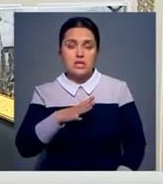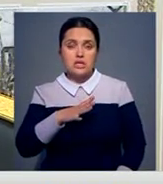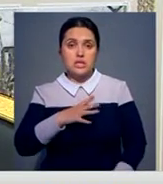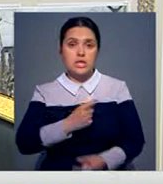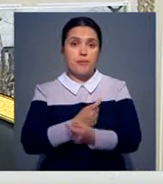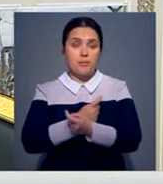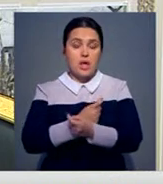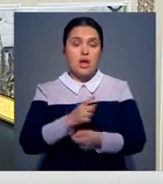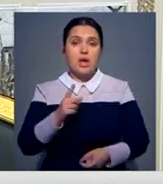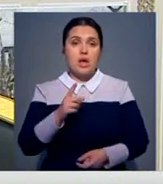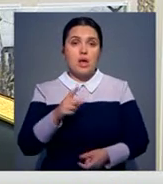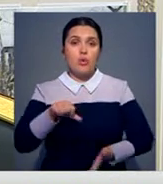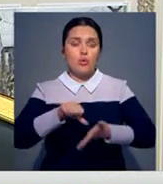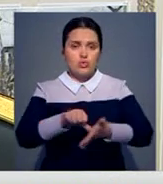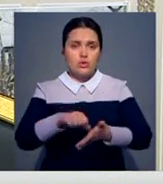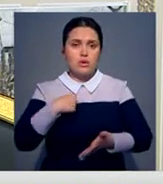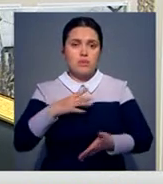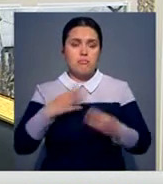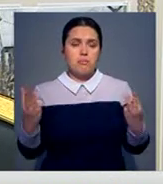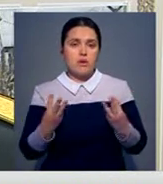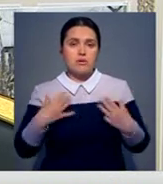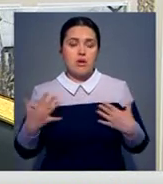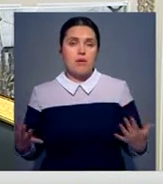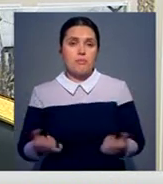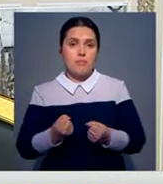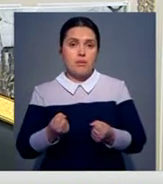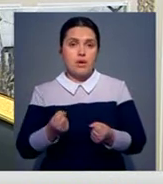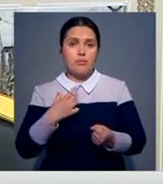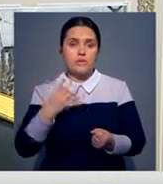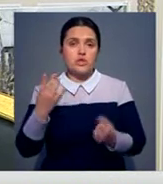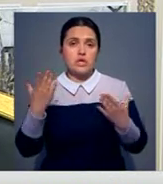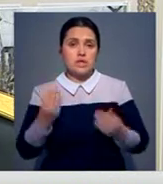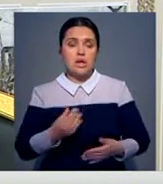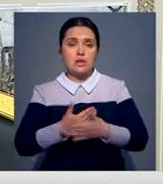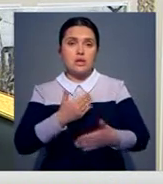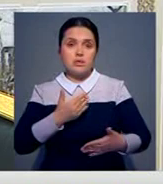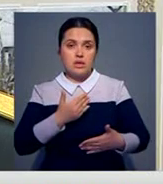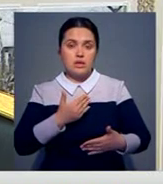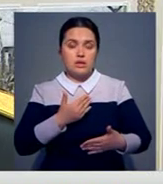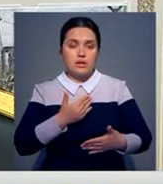Участвовали на пожаре вот, буквально дня 4 назад у нас